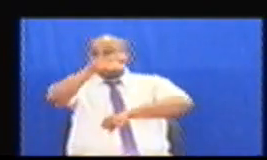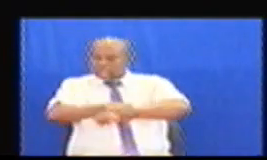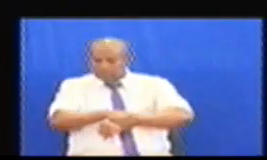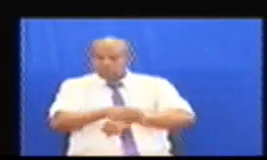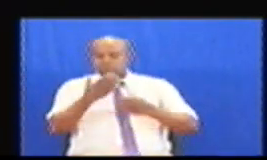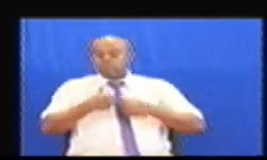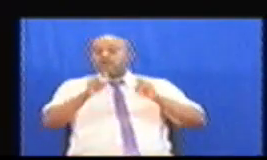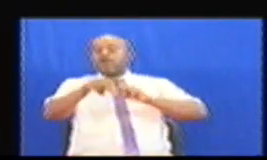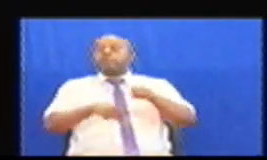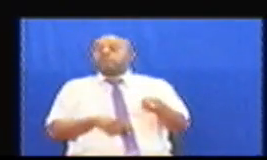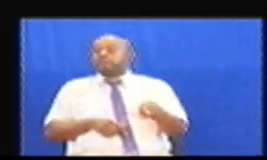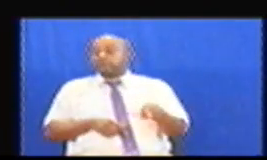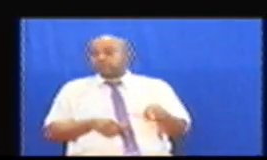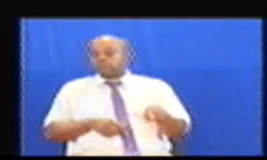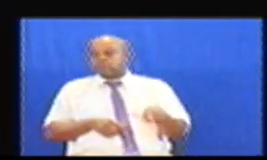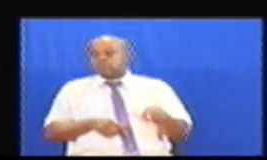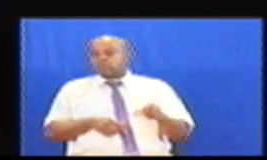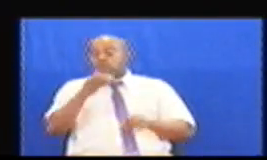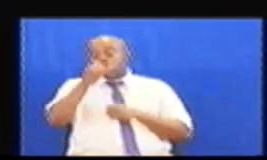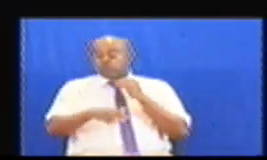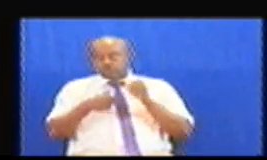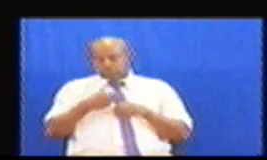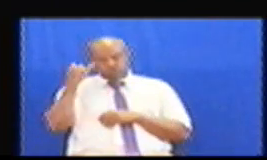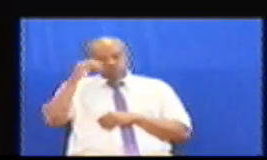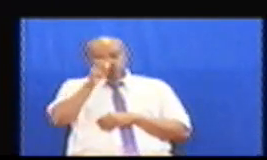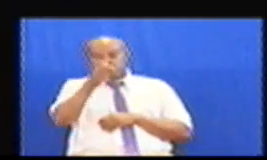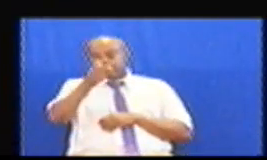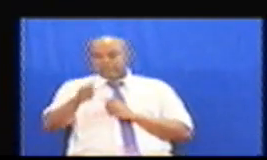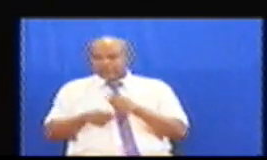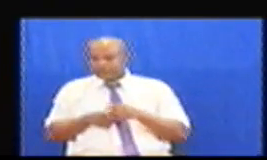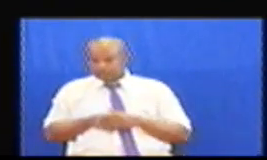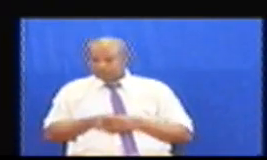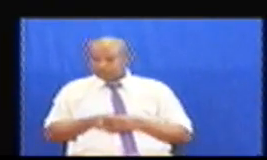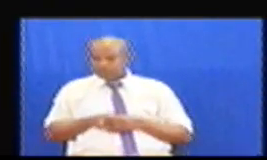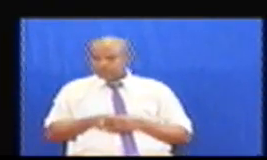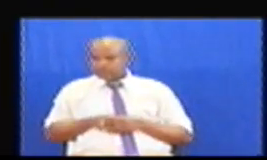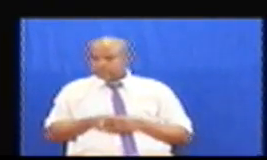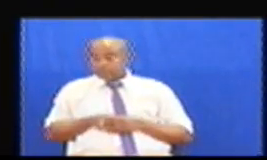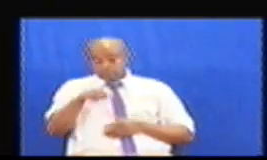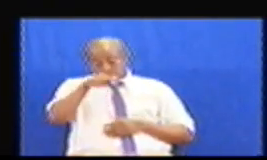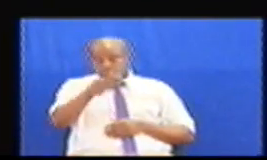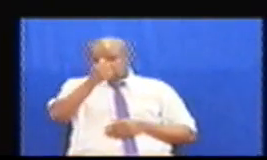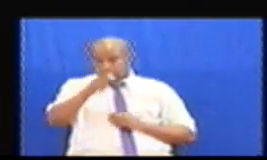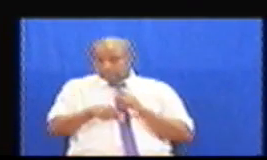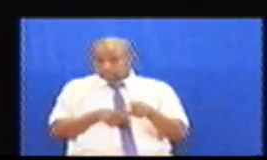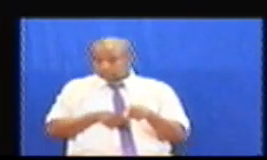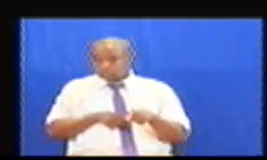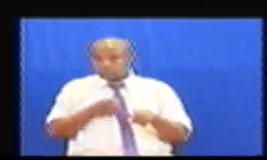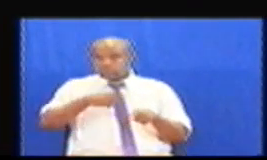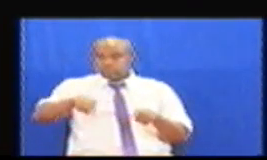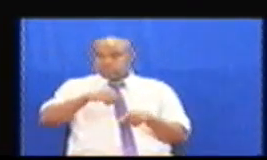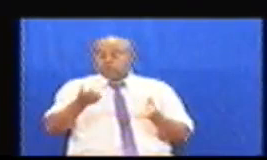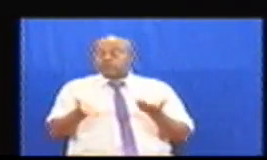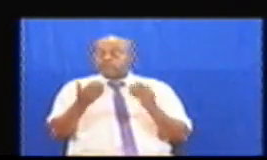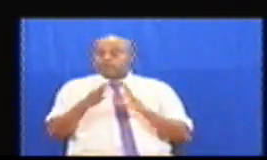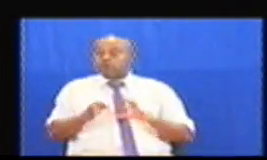mwisho mheshimiwa Spika ni ushauri kwa Watanzania. Mheshimiwa Spika, kama taifa tunahitaji sana